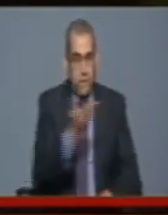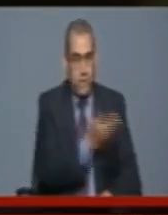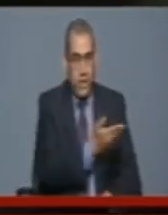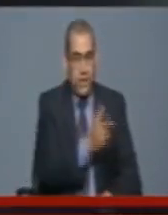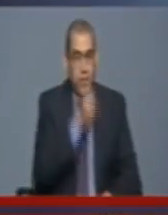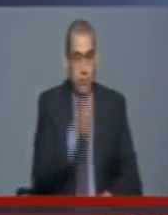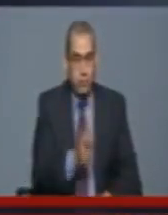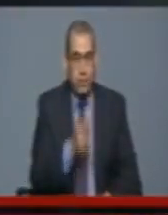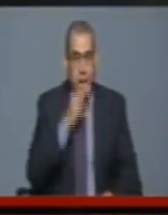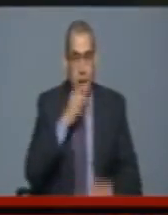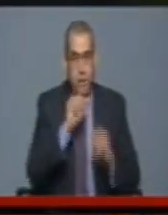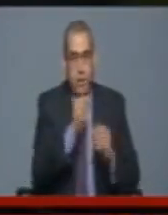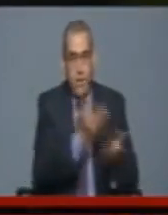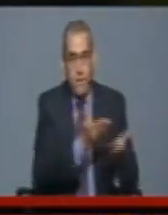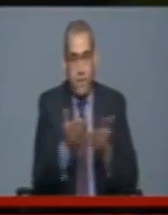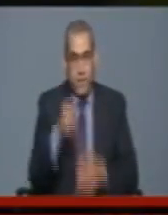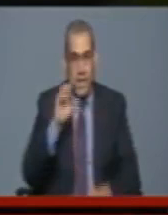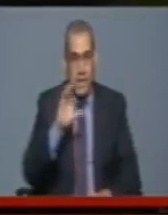بإلقاء كلمته. تفضل سيدي.